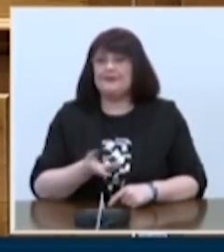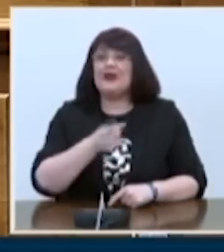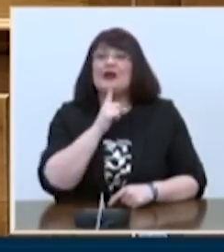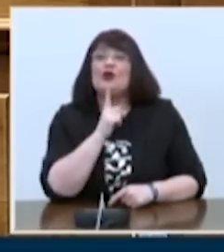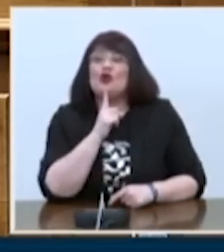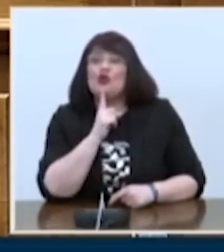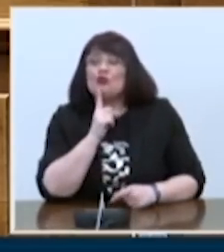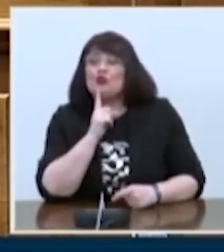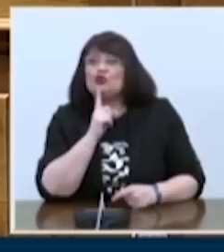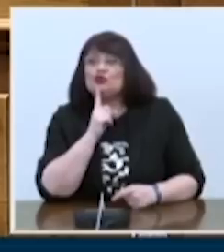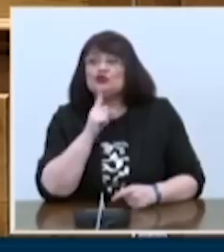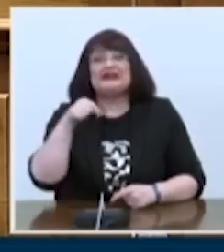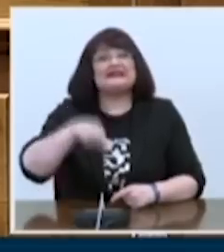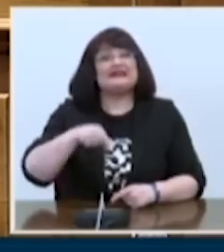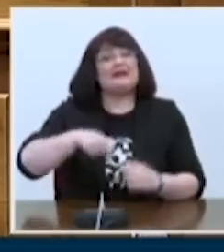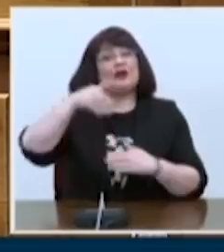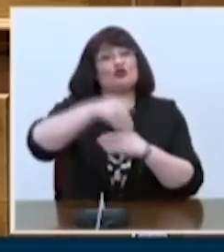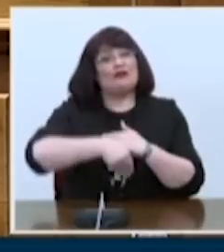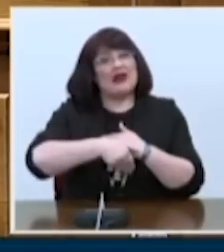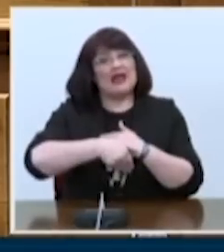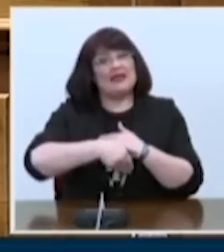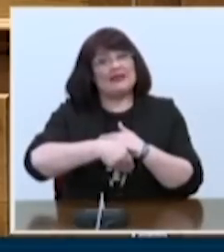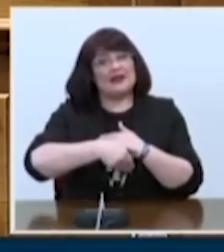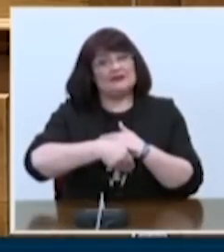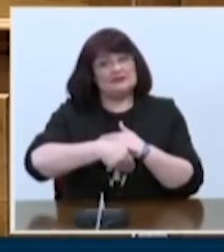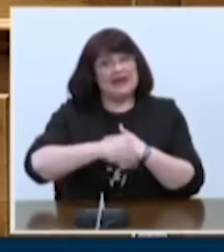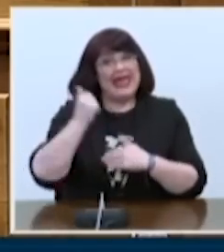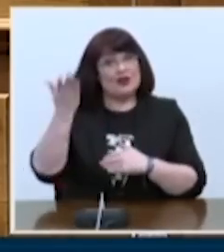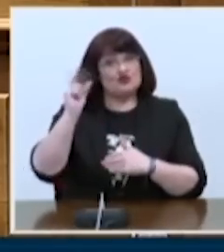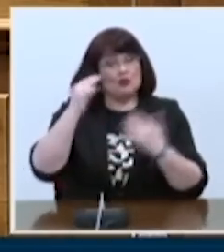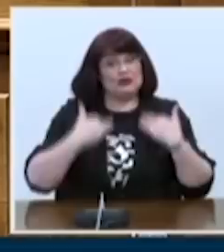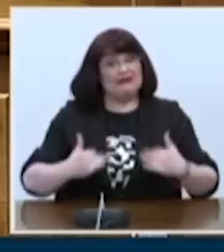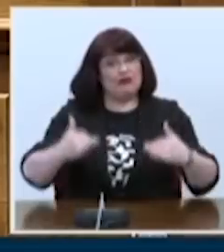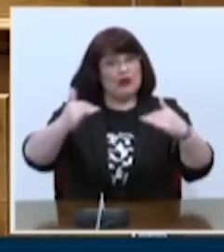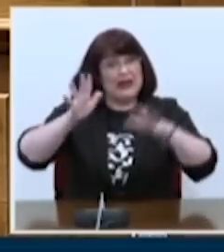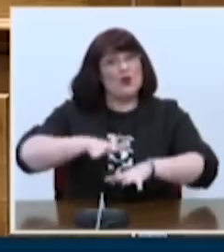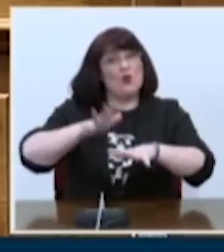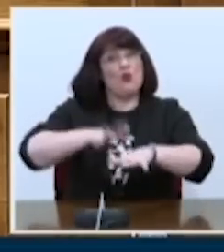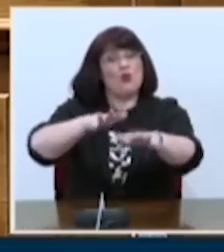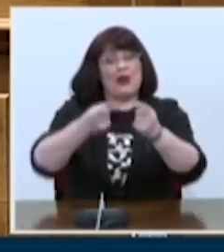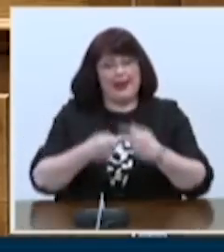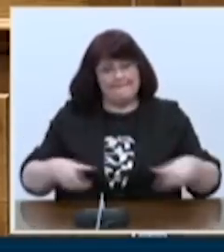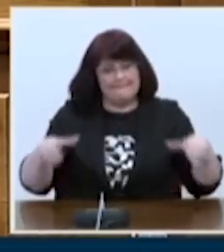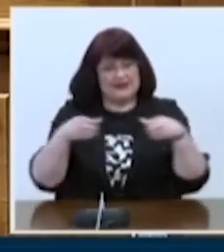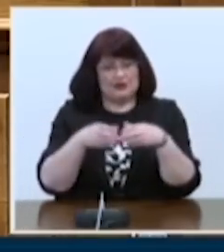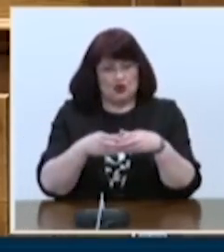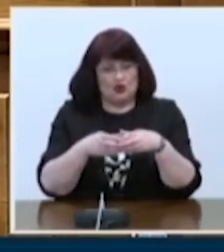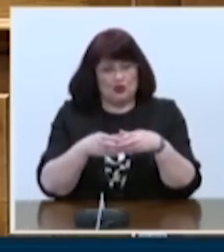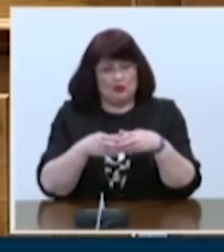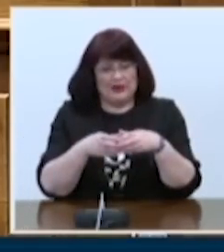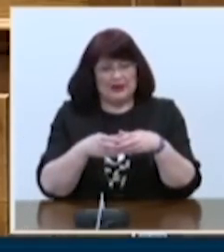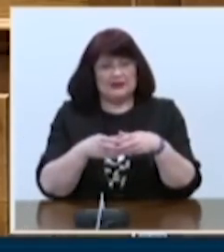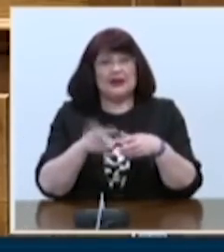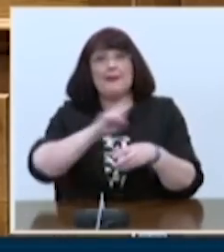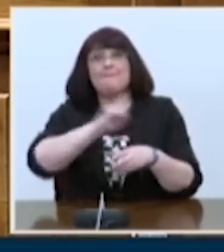το απόψινό συλλαλητήριο στα Προπύλαια και εδώ έξω από τη Βουλή, από την Επιτροπή κατά της Συμφωνίας,